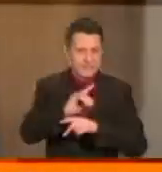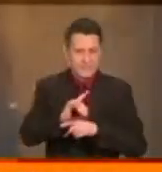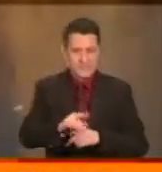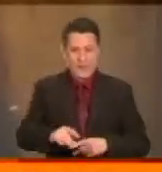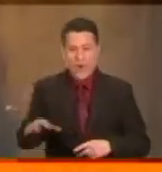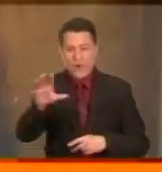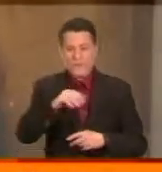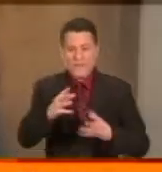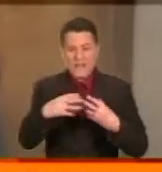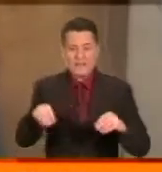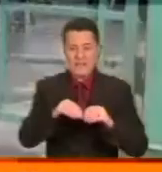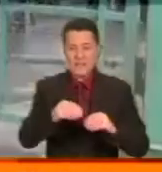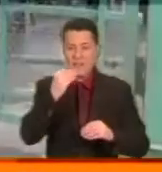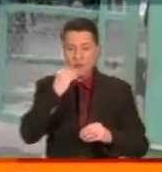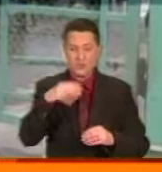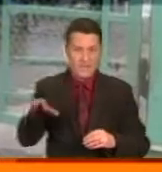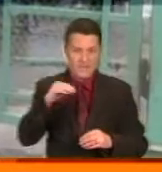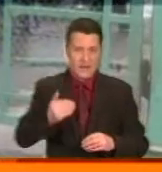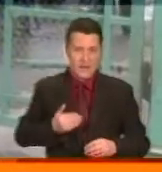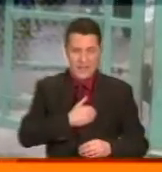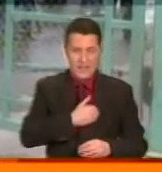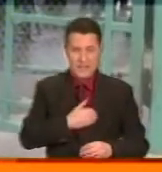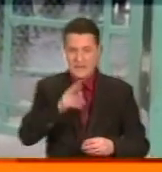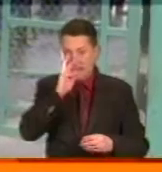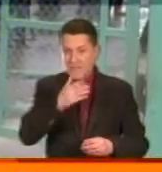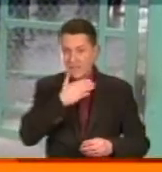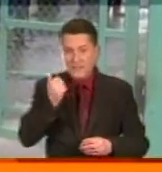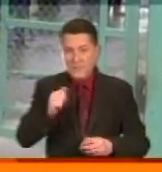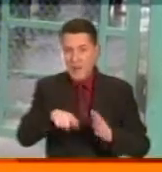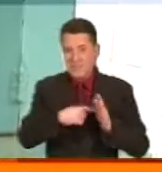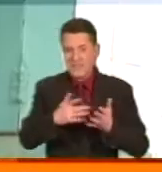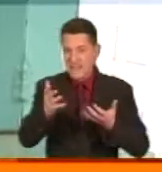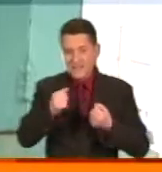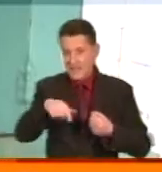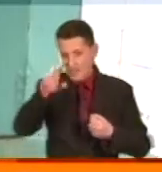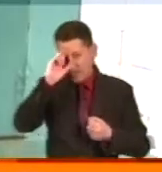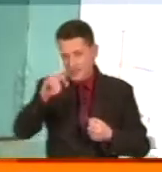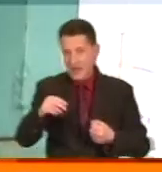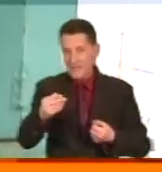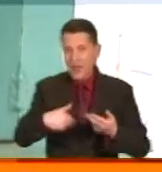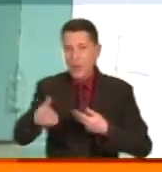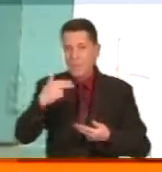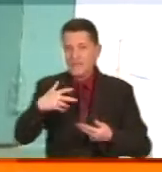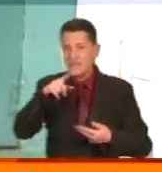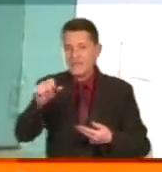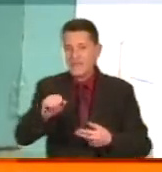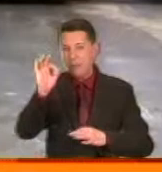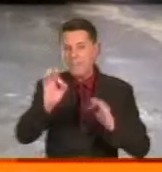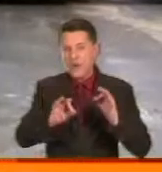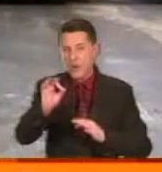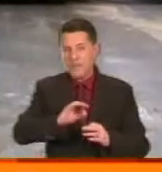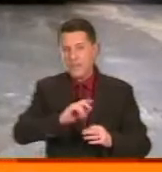всіх сім'ї є, всі хочуть. Зарплатні немає, бо місто не дістало з державної скарбниці компенсації за пільговий проїзд у